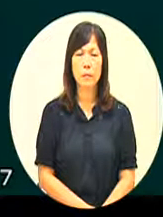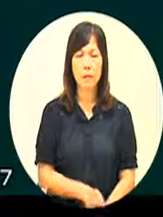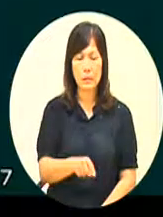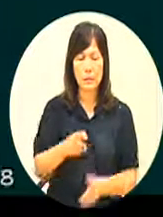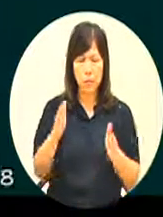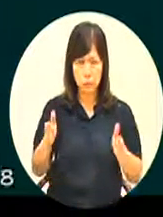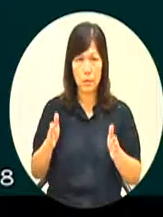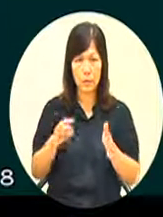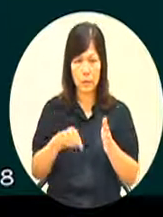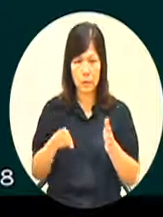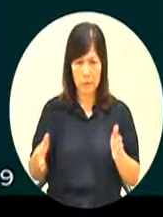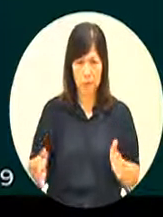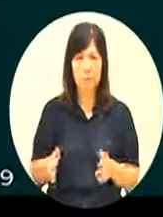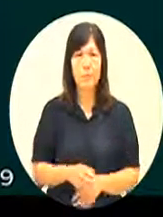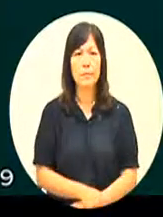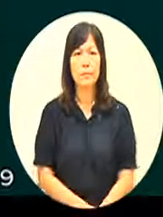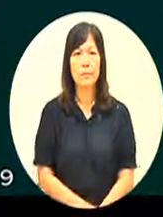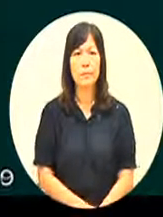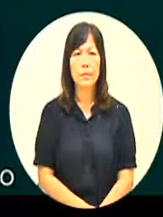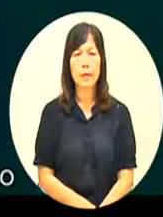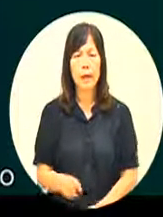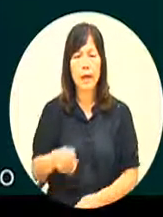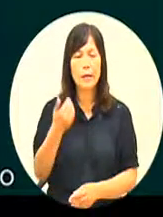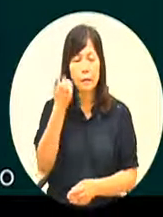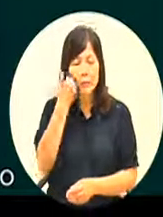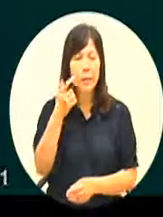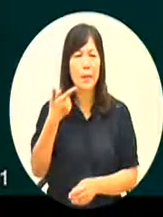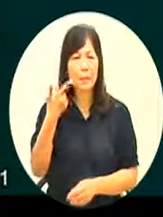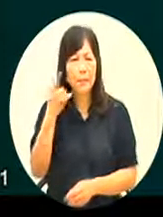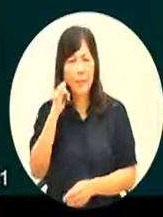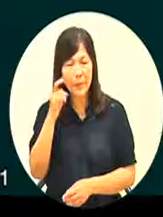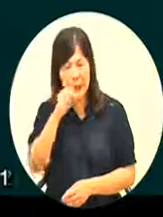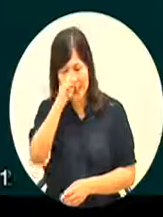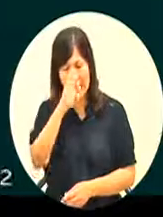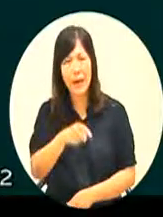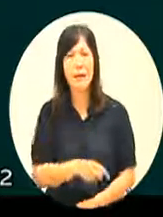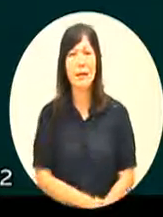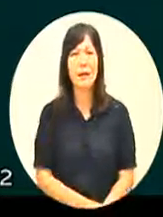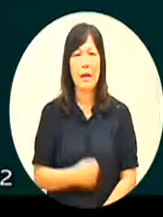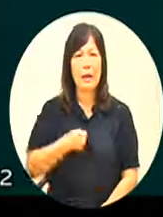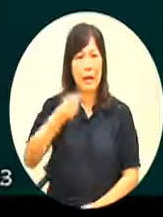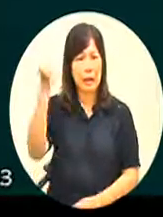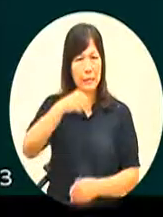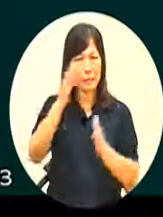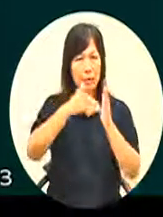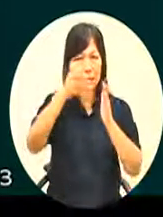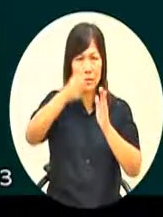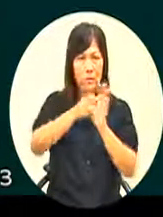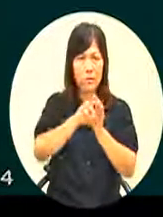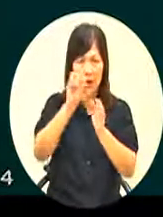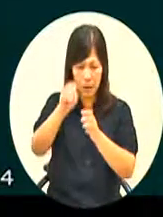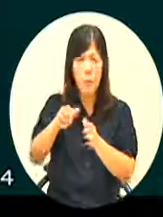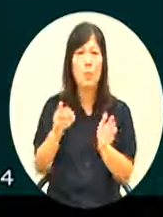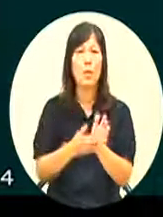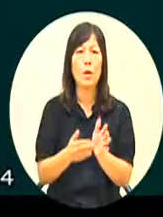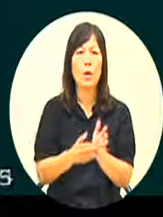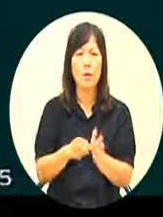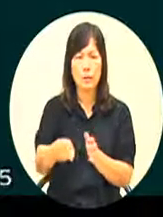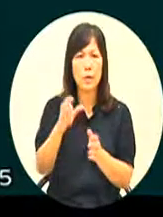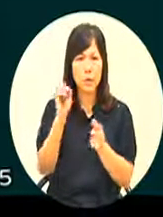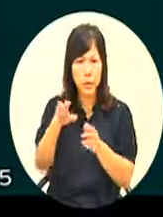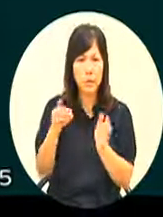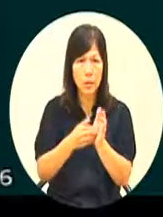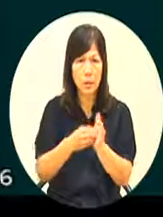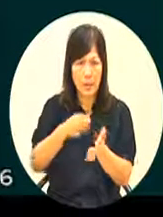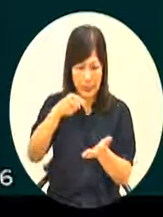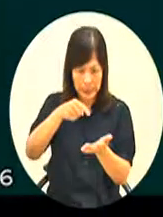这一段哈，他说：“某某妈妈你好，早上校长已经告知哈，这位学生再